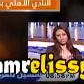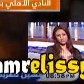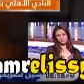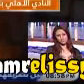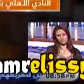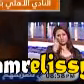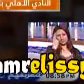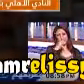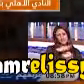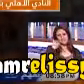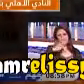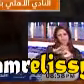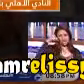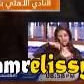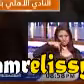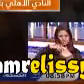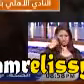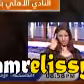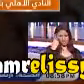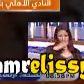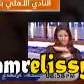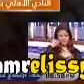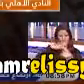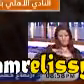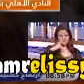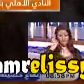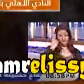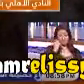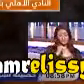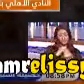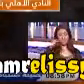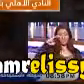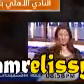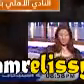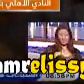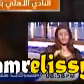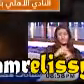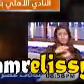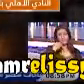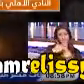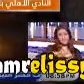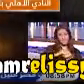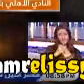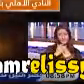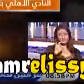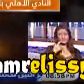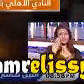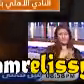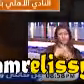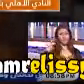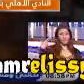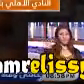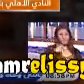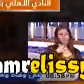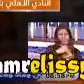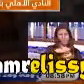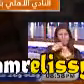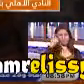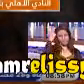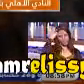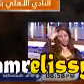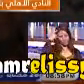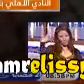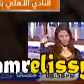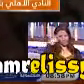استشهاد اثنين للاسف احدهما كان طفل استشهد بطل بطلقات خرطوش في